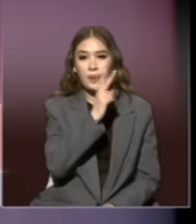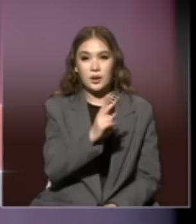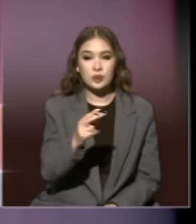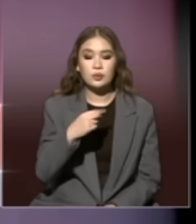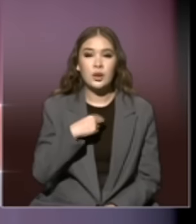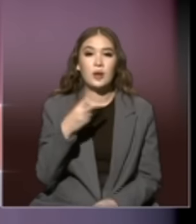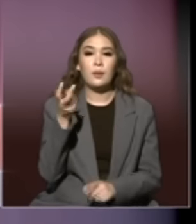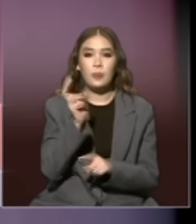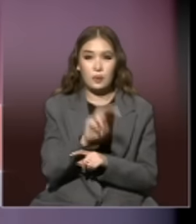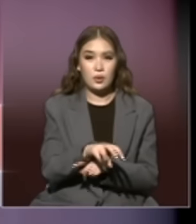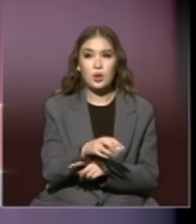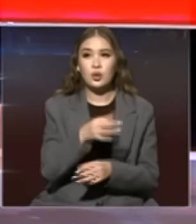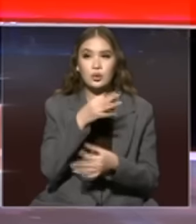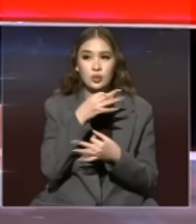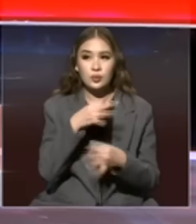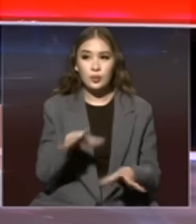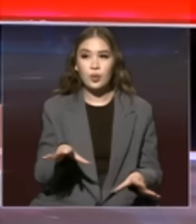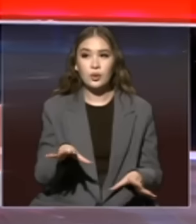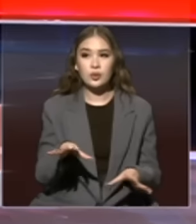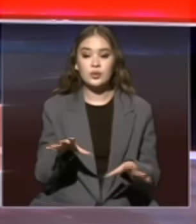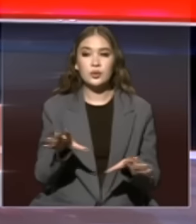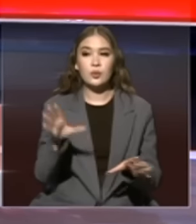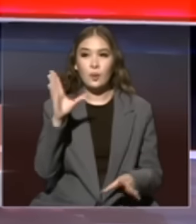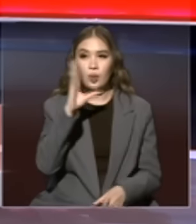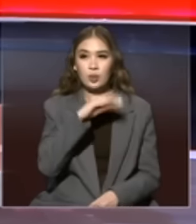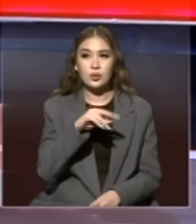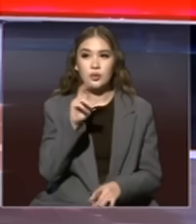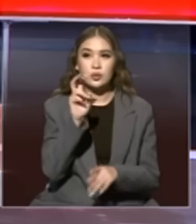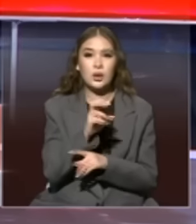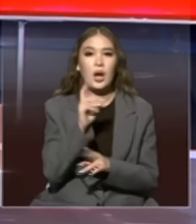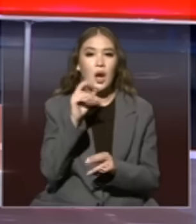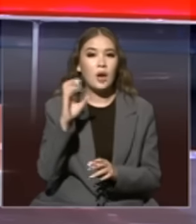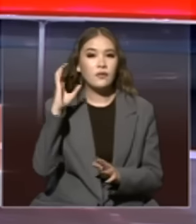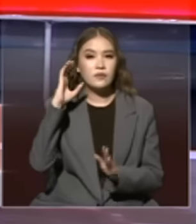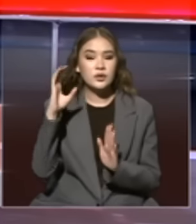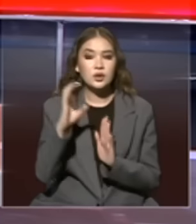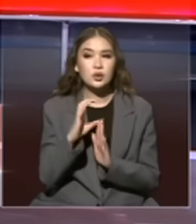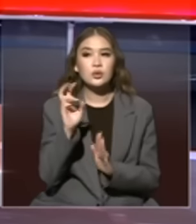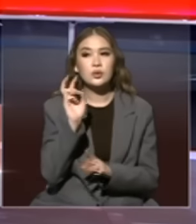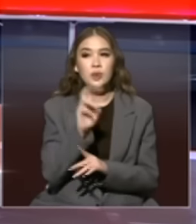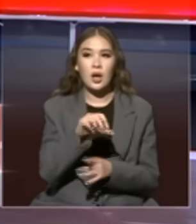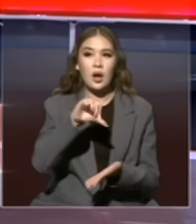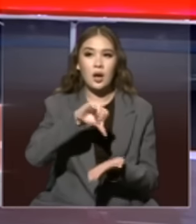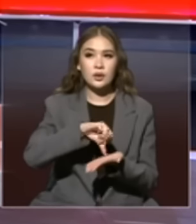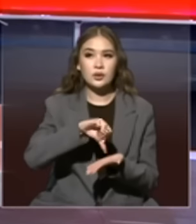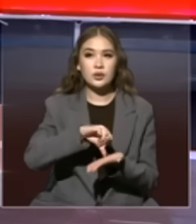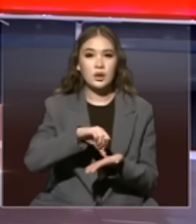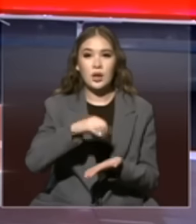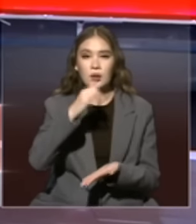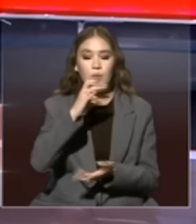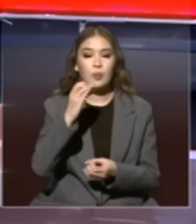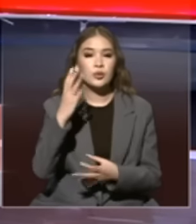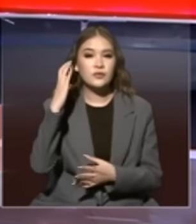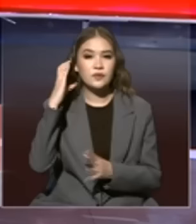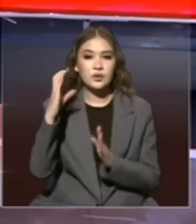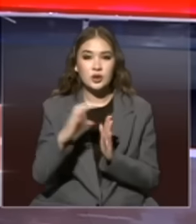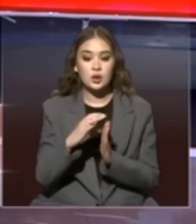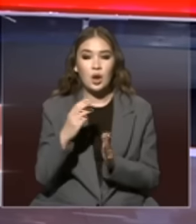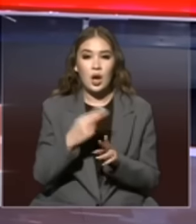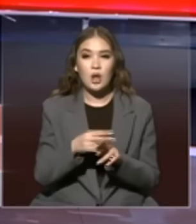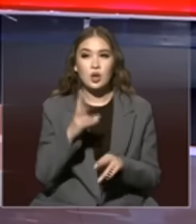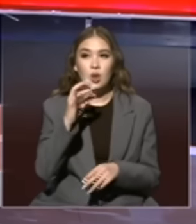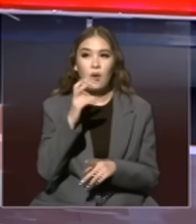аламыз, құқығымыз бар. Любой сот процесіне кез келген сот процесіне біз тыңдаушы ретінде бара аламыз. Біз қатыспаймыз, біз тыңдаймыз. Бірақ та біз ол